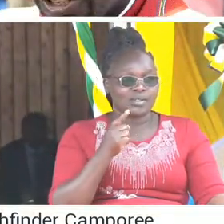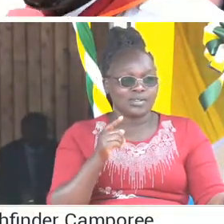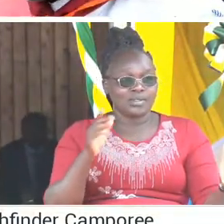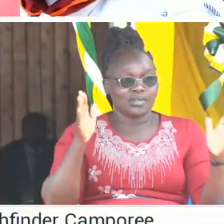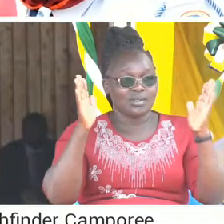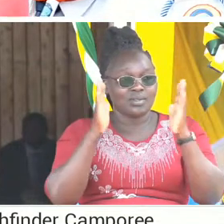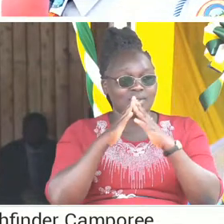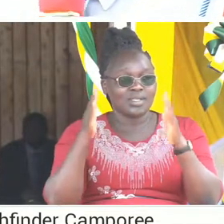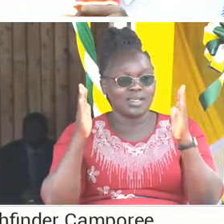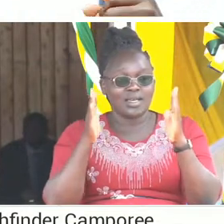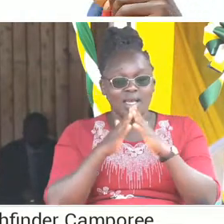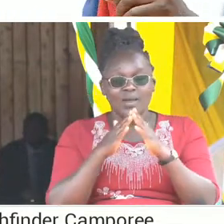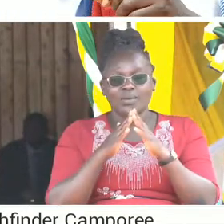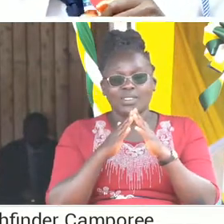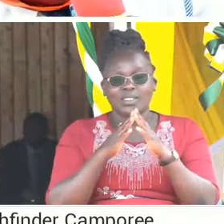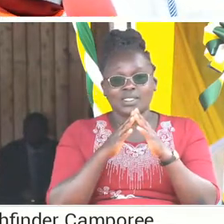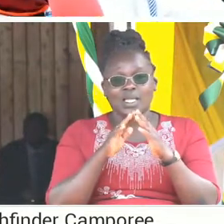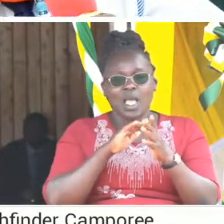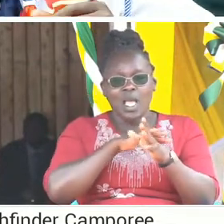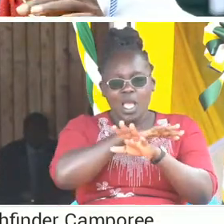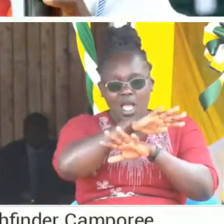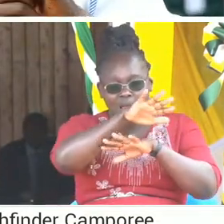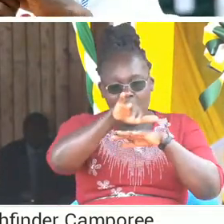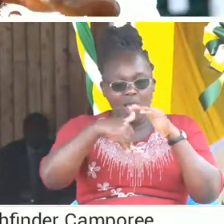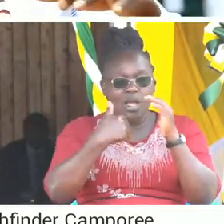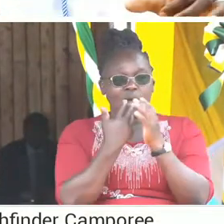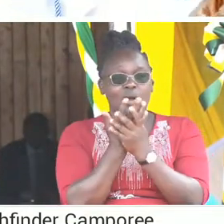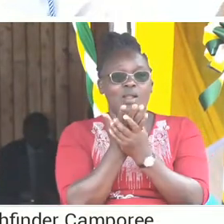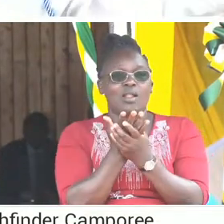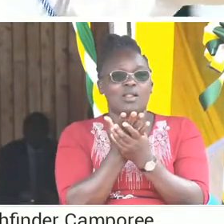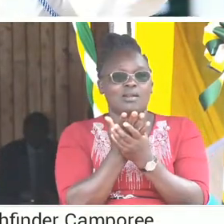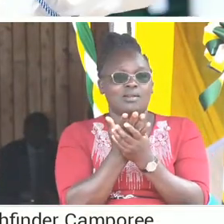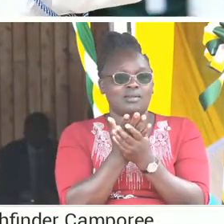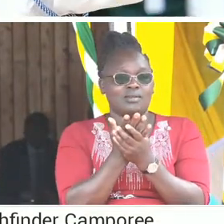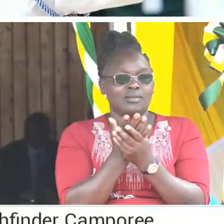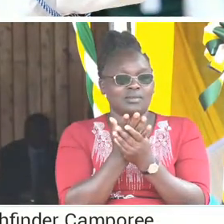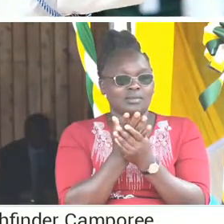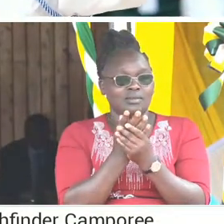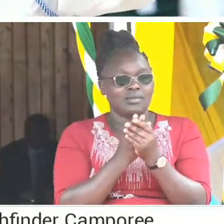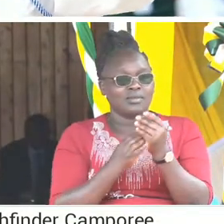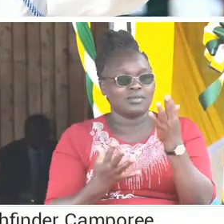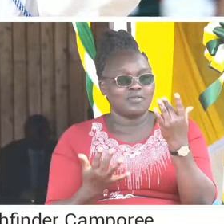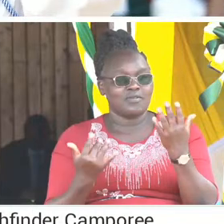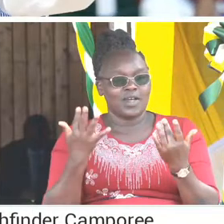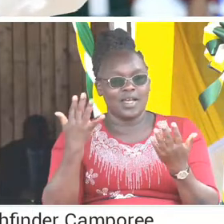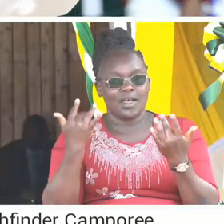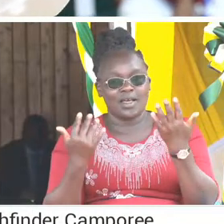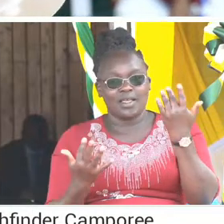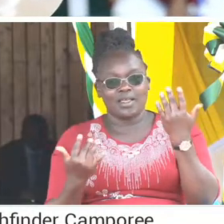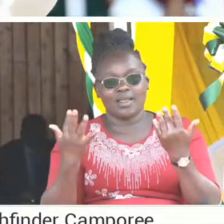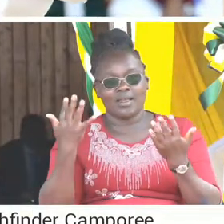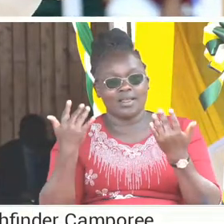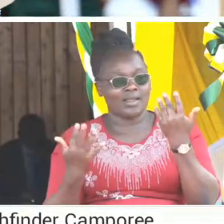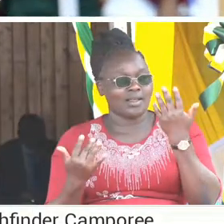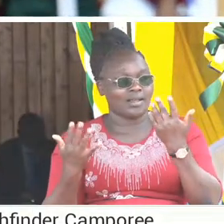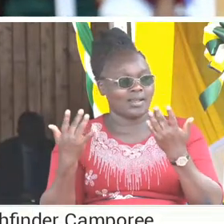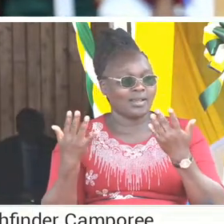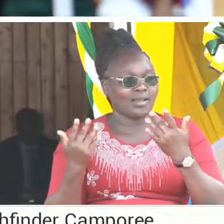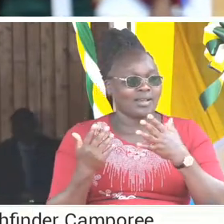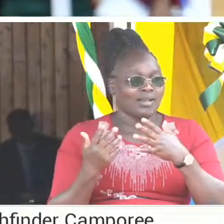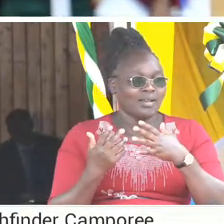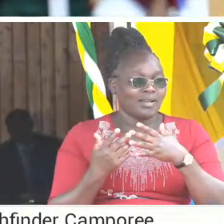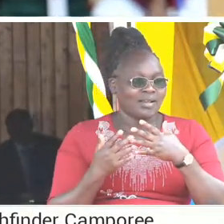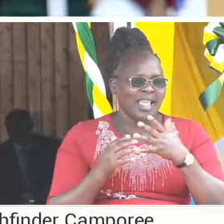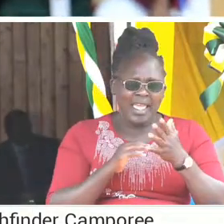Daddy! Daddy! Akaingia kwa mlango wa ndani, mlango wa jikoni. Moto ukaingia jikoni. Chumvi ikashika moto.